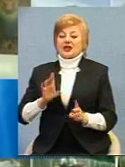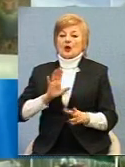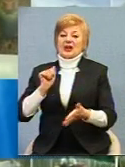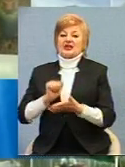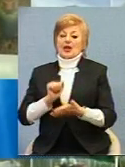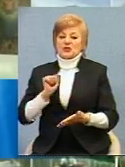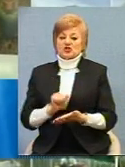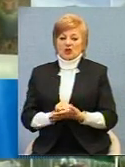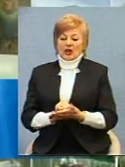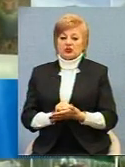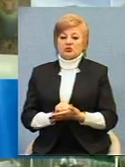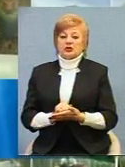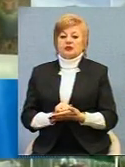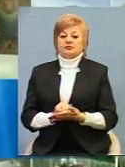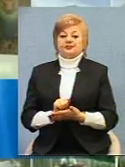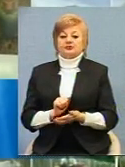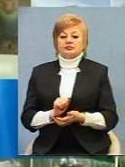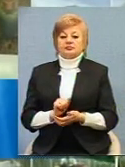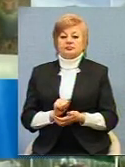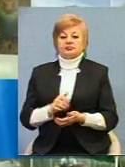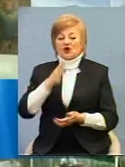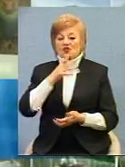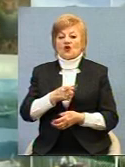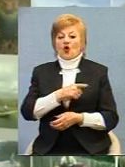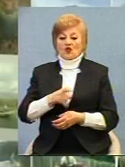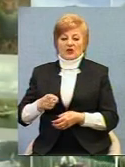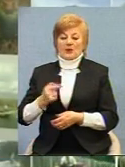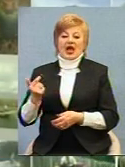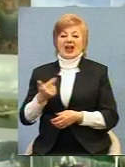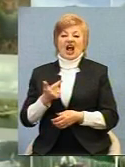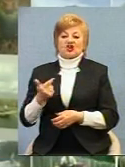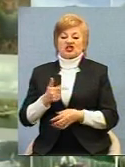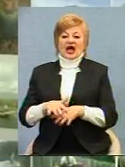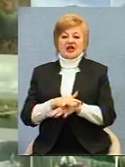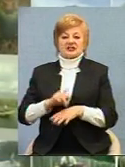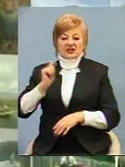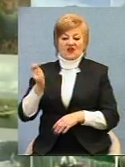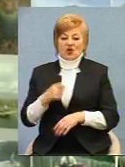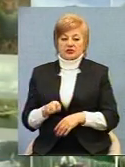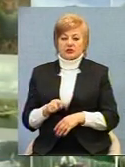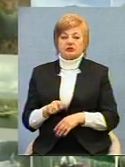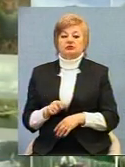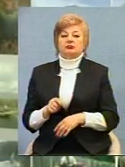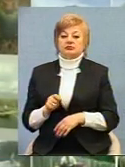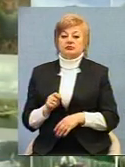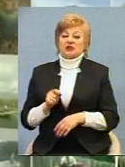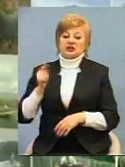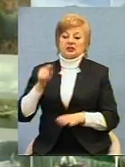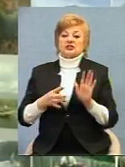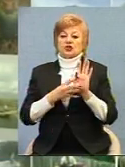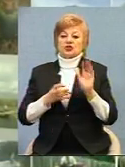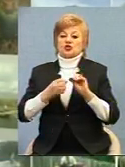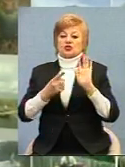і під час громадянської війни, там